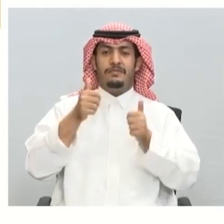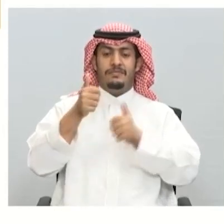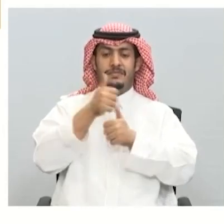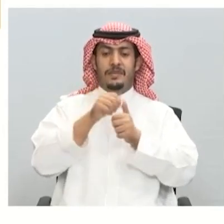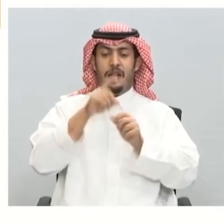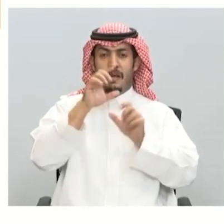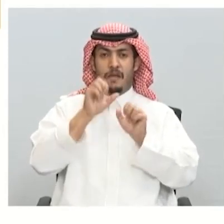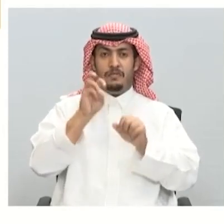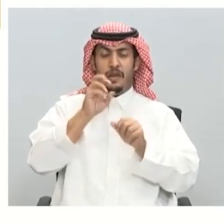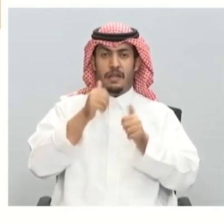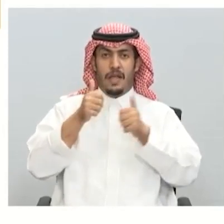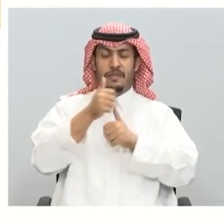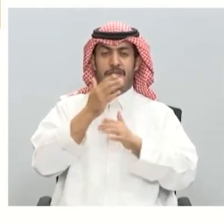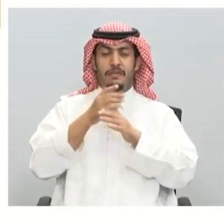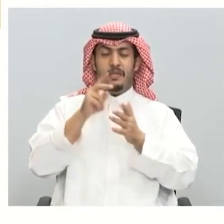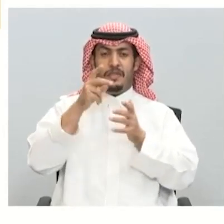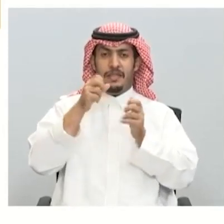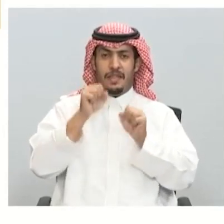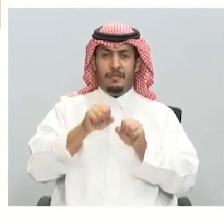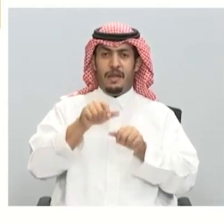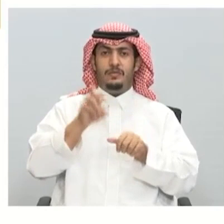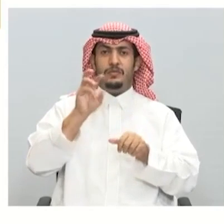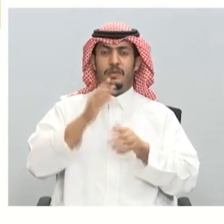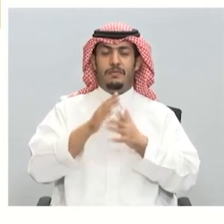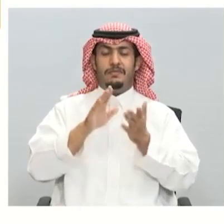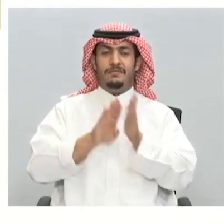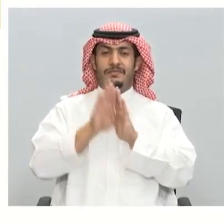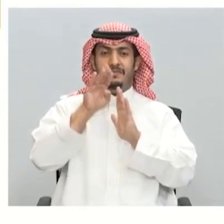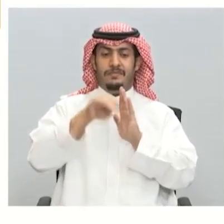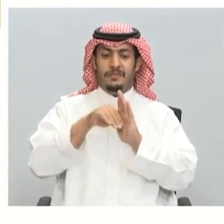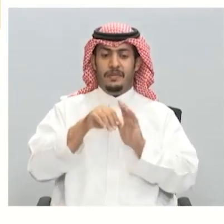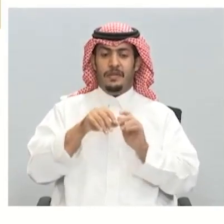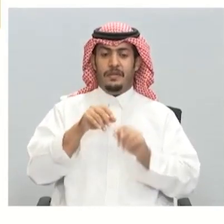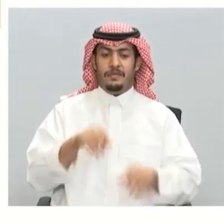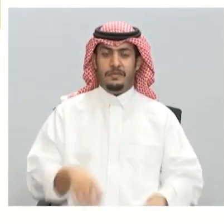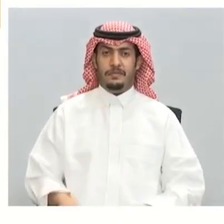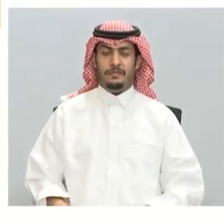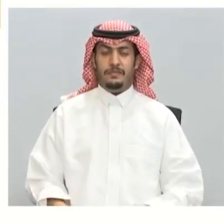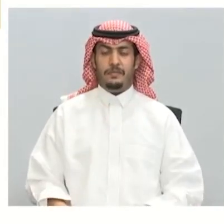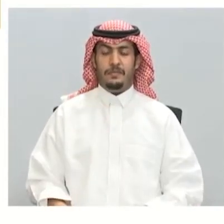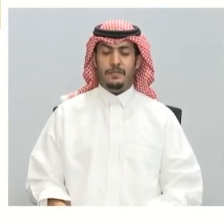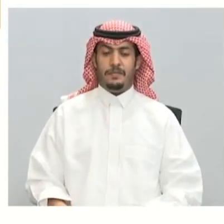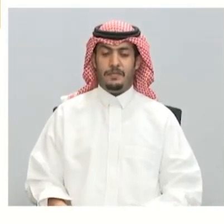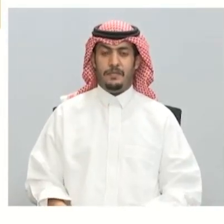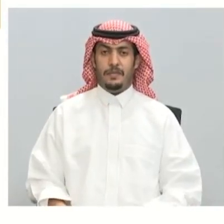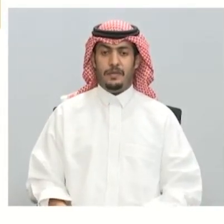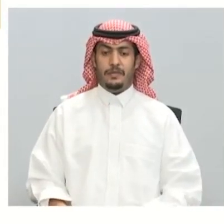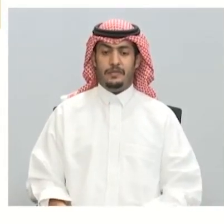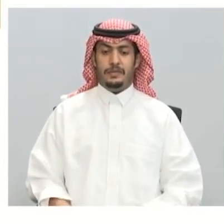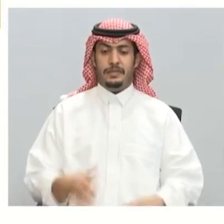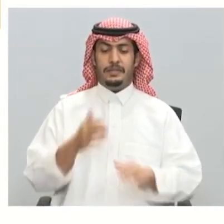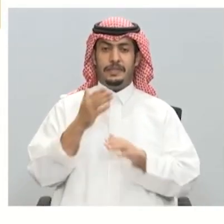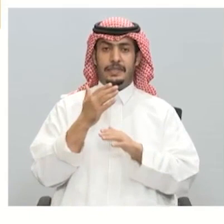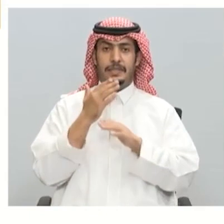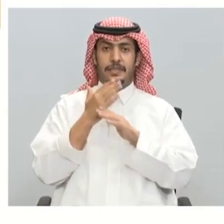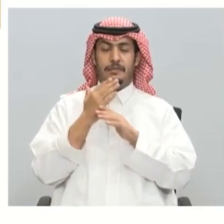الشركات على قدرتها التنافسيه كي تضمن بقائها في السوق كيف تضمن بقائها من خلال تامين